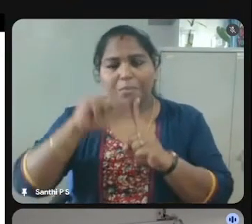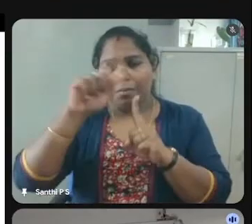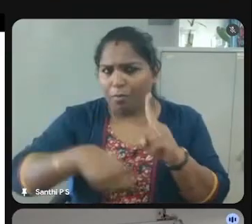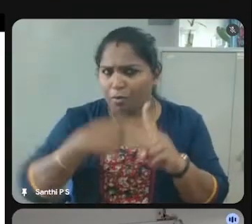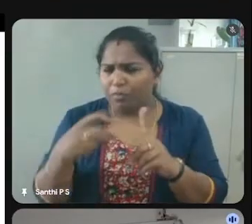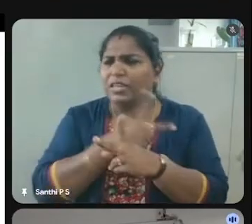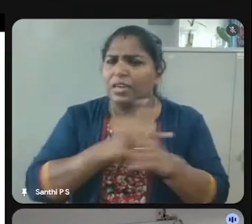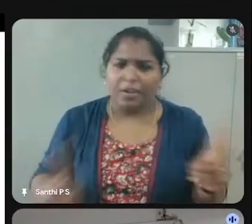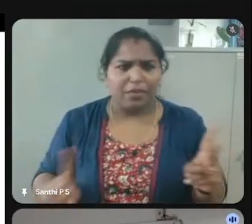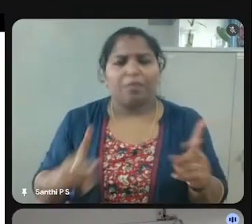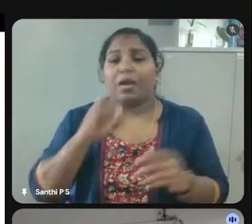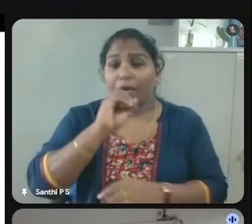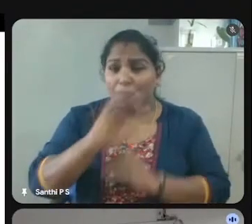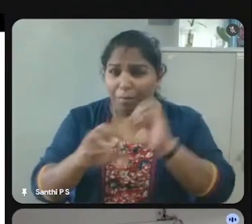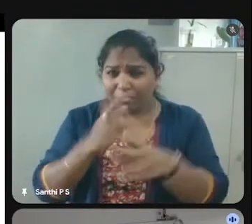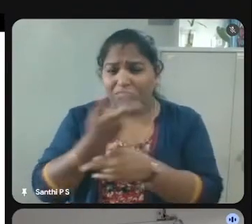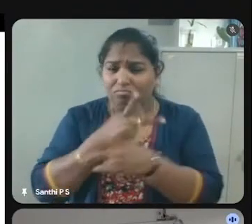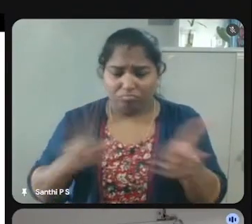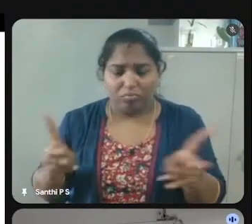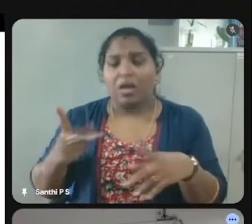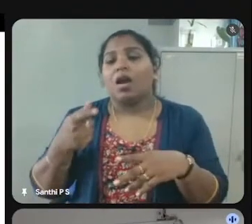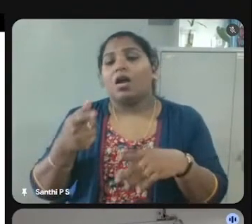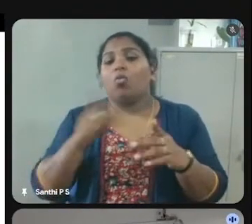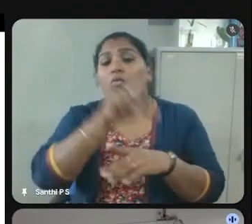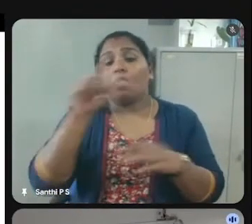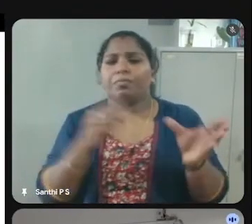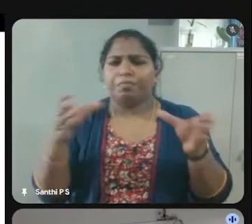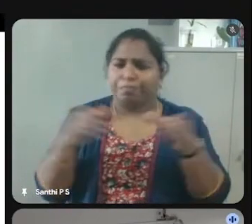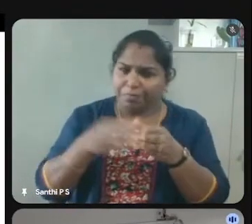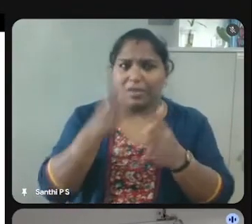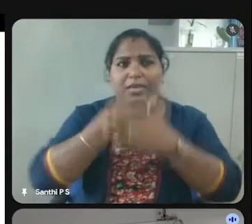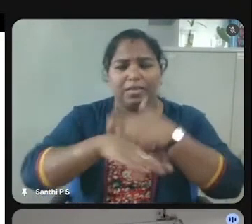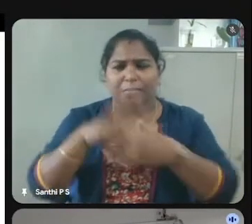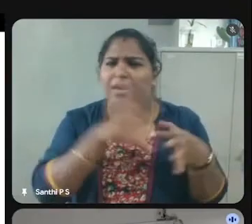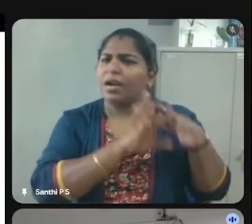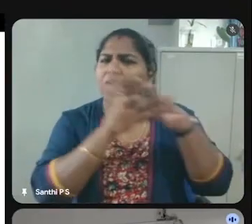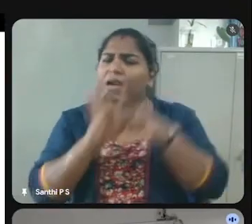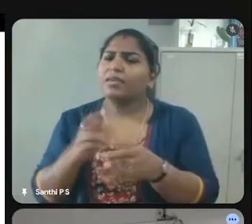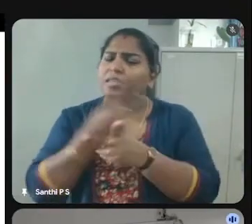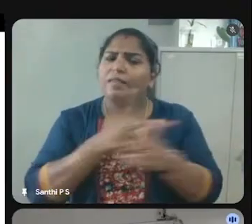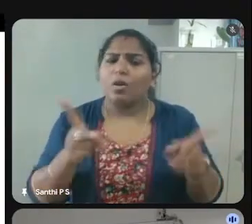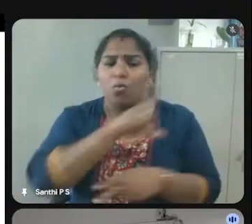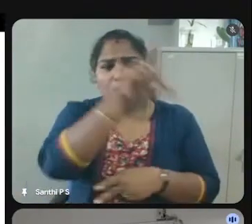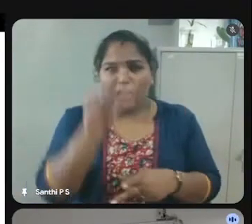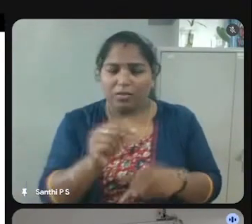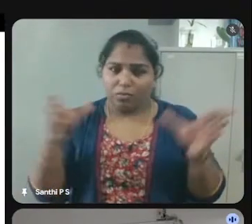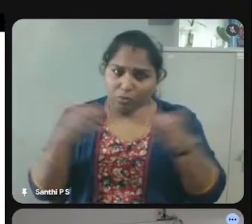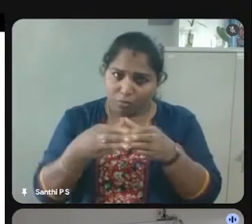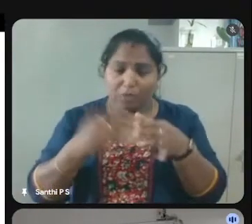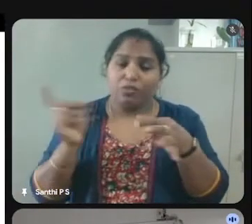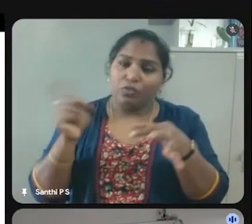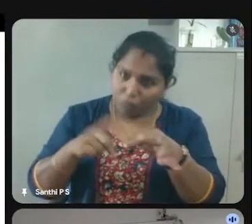കുറച്ചുകൂടെ ഇൻഫർമേഷൻസ് ഗ്യാദർ ചെയ്യുക. അങ്ങനെയുള്ള ഗ്രൂപ്പ്സിലൊക്കെ ഓരോ ഡിസബിലിറ്റി സ്പെസിഫിക് ആയിട്ടുള്ള ഗ്രൂപ്പ്സിലൊക്കെ നമ്മൾ ജോയിൻ